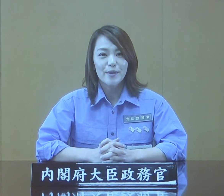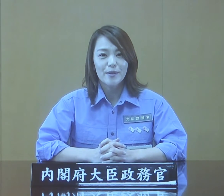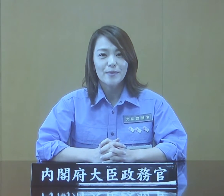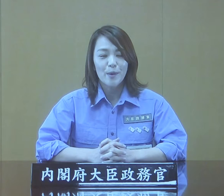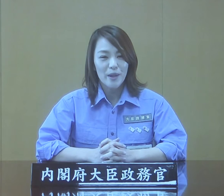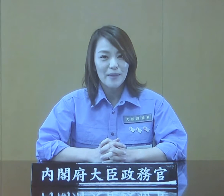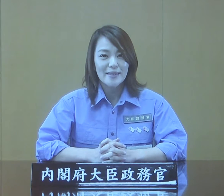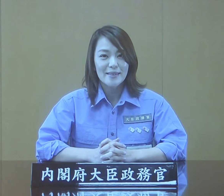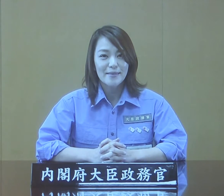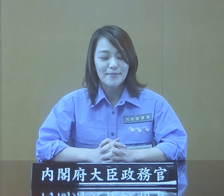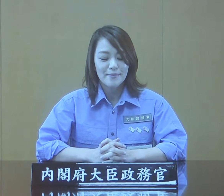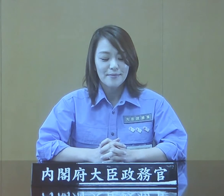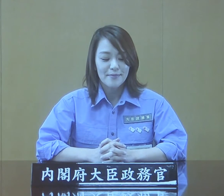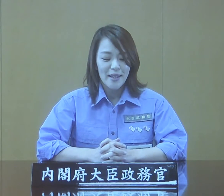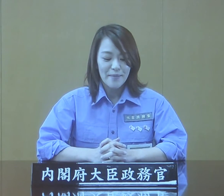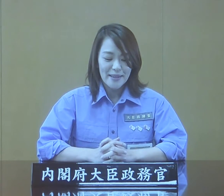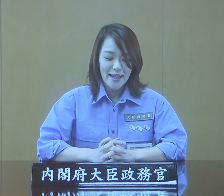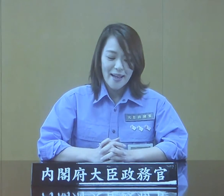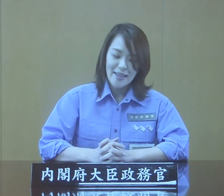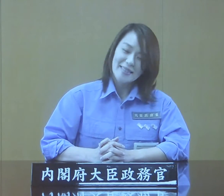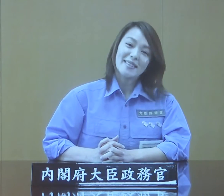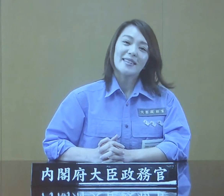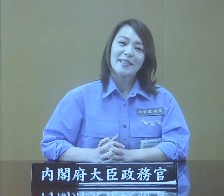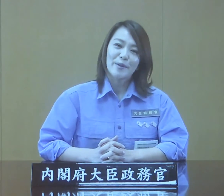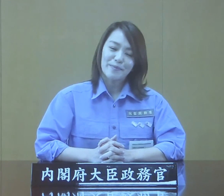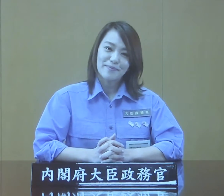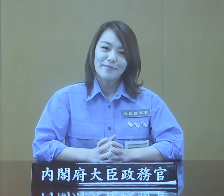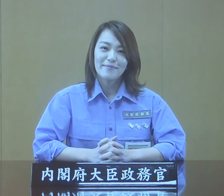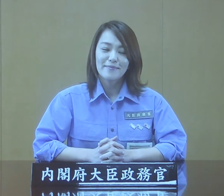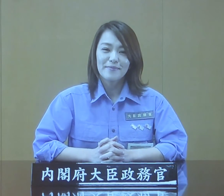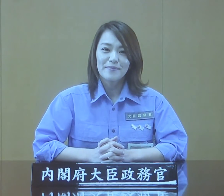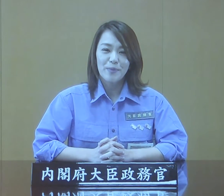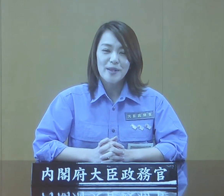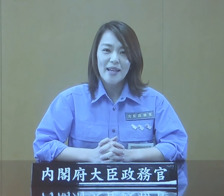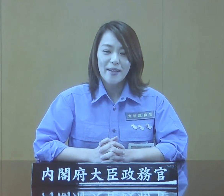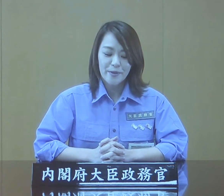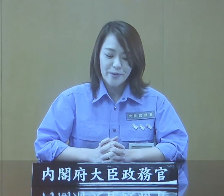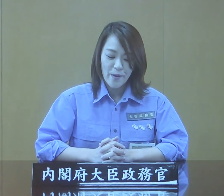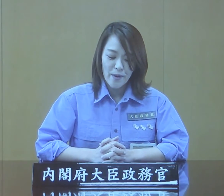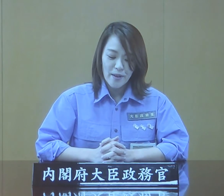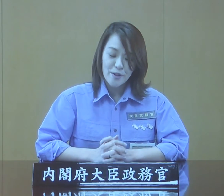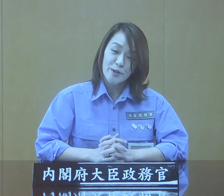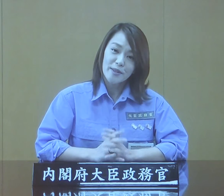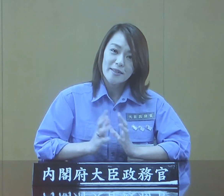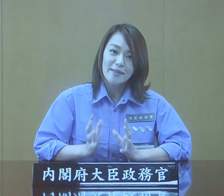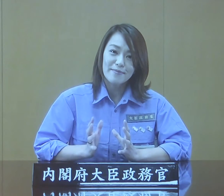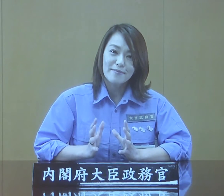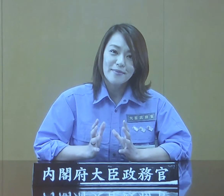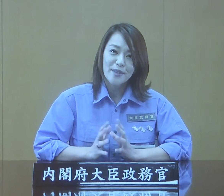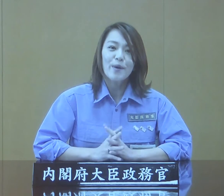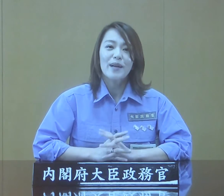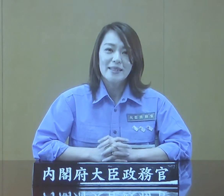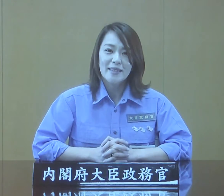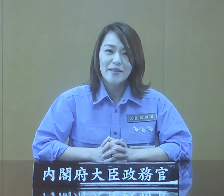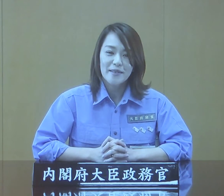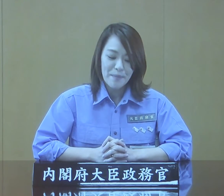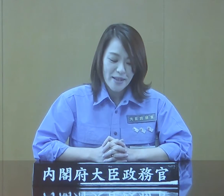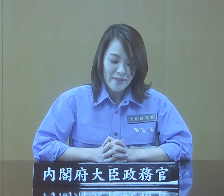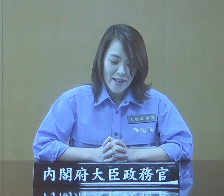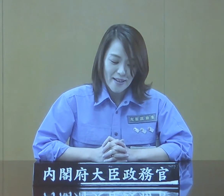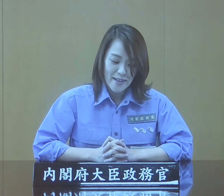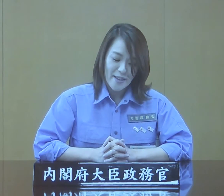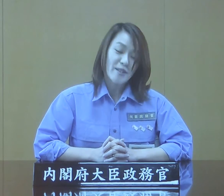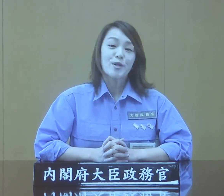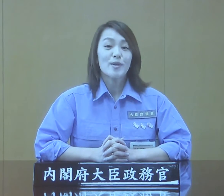くると思います。また地域の防災力を充実強化していくため